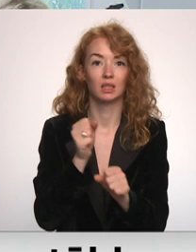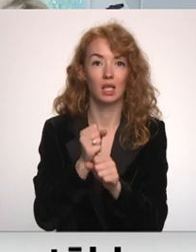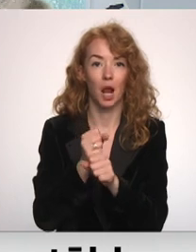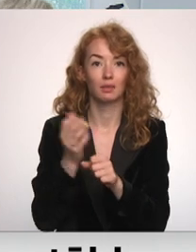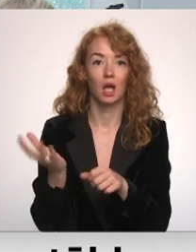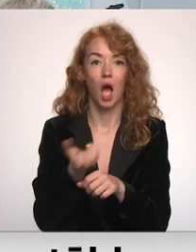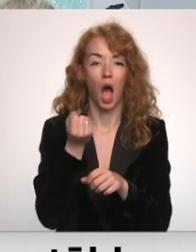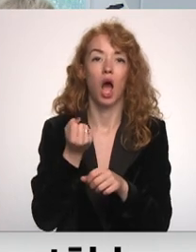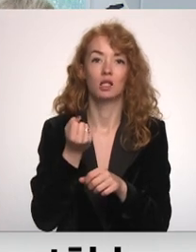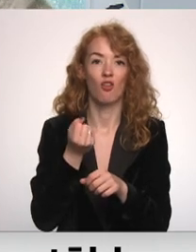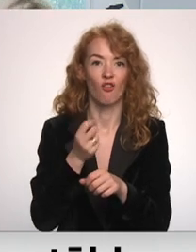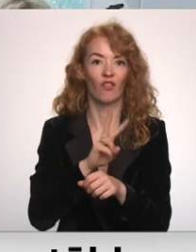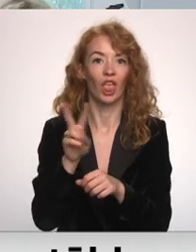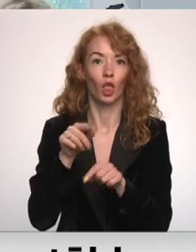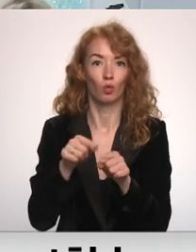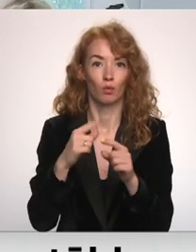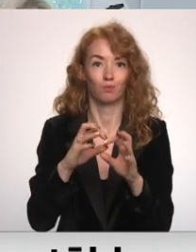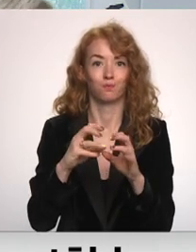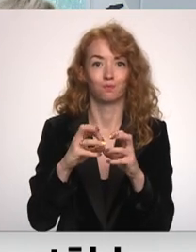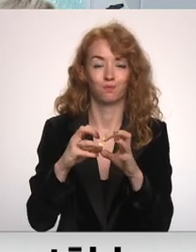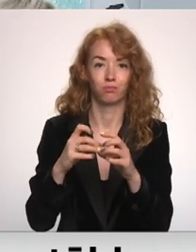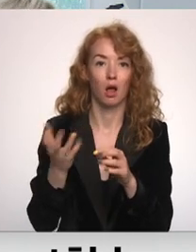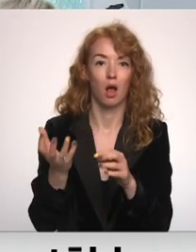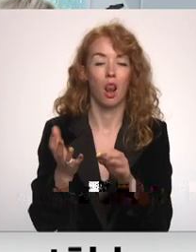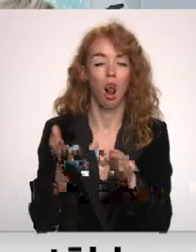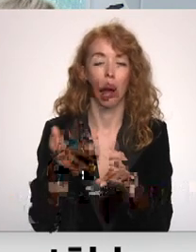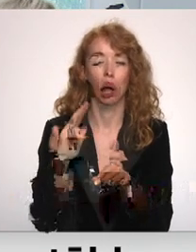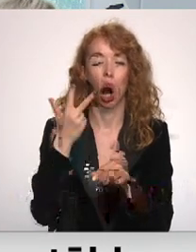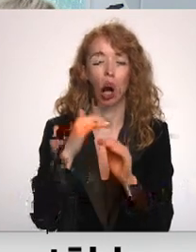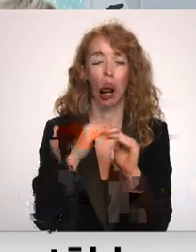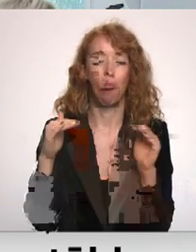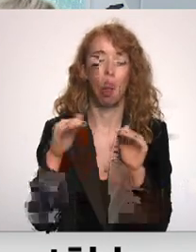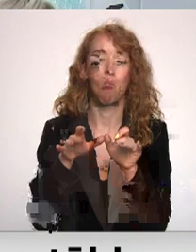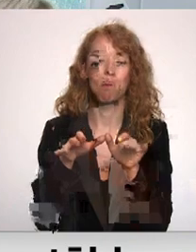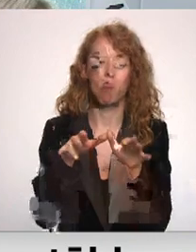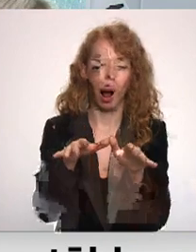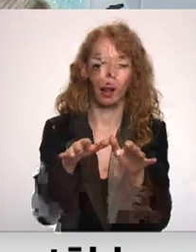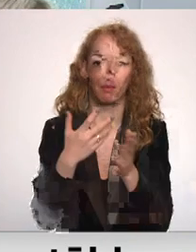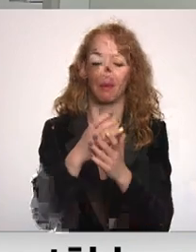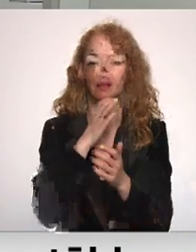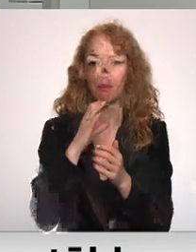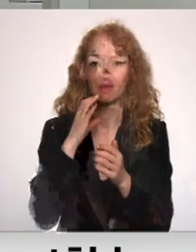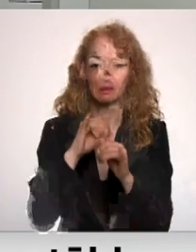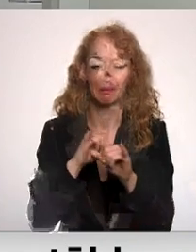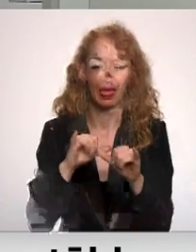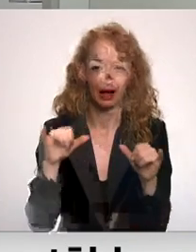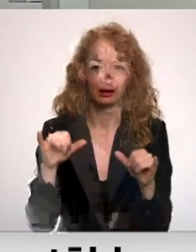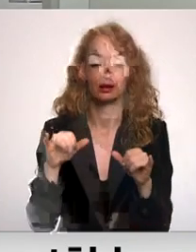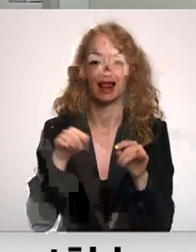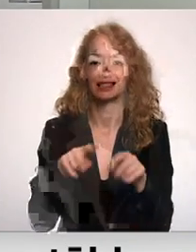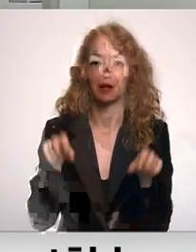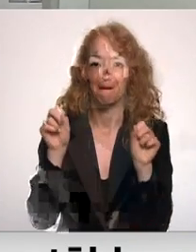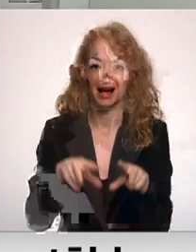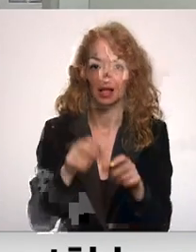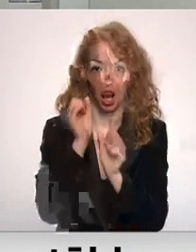ar dzīvo vīrusu, vai ar tām treša līmeņa baktērijām, piemēram, Sibīrijas mērī. Tas ir